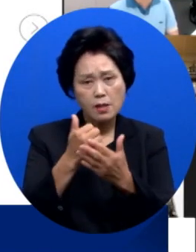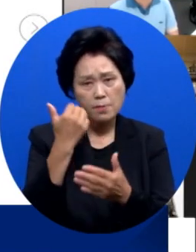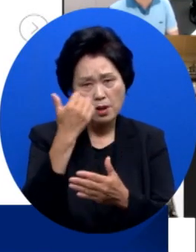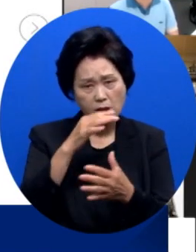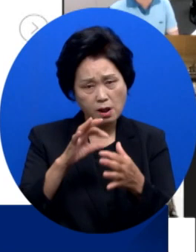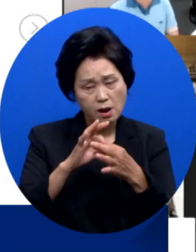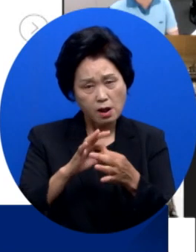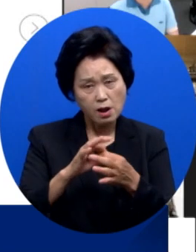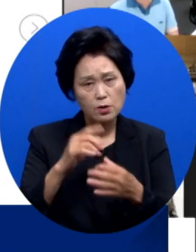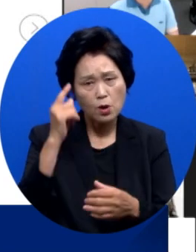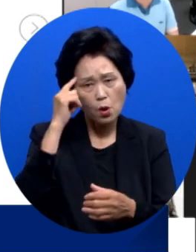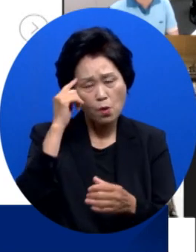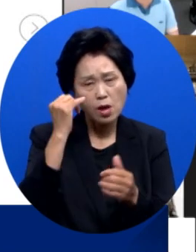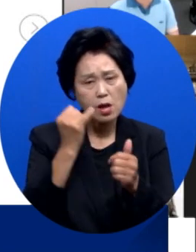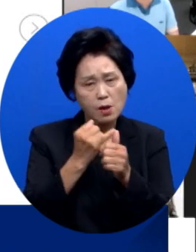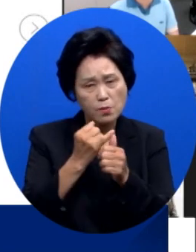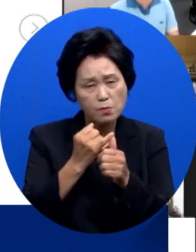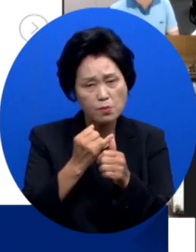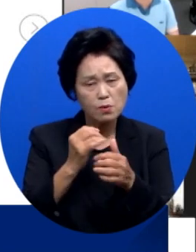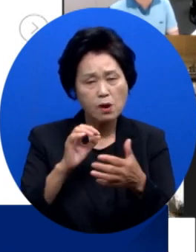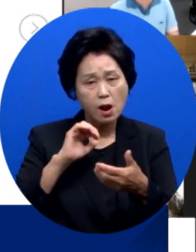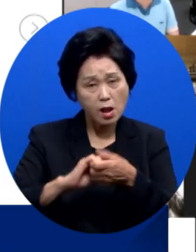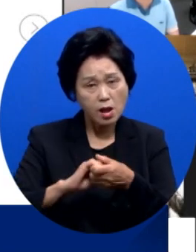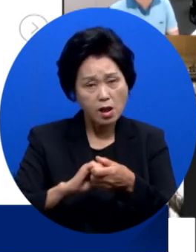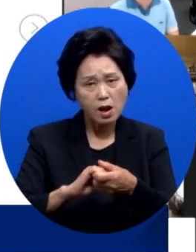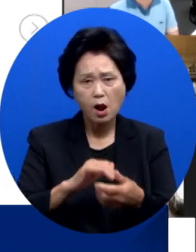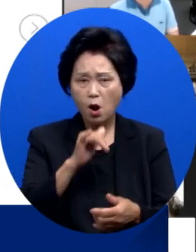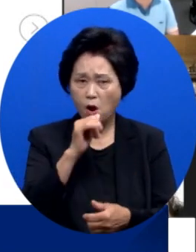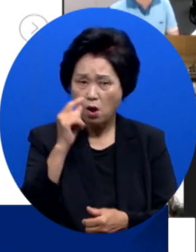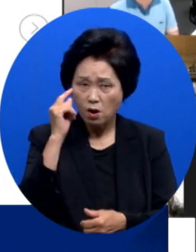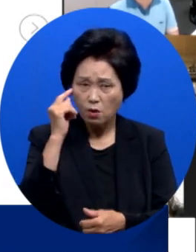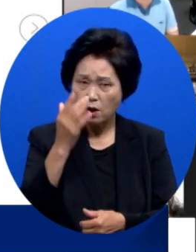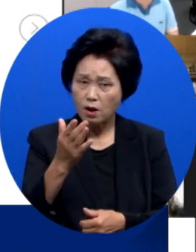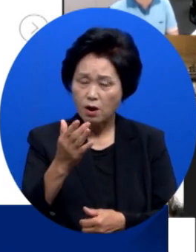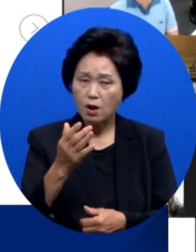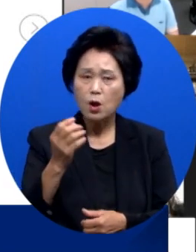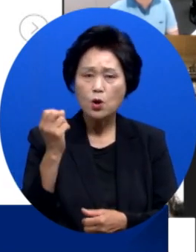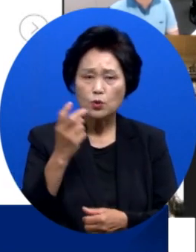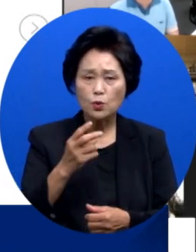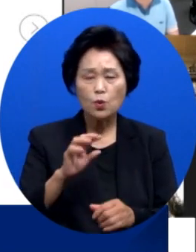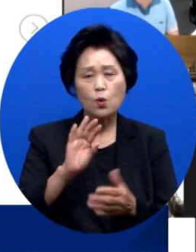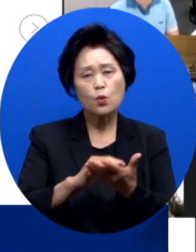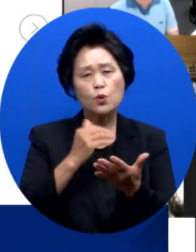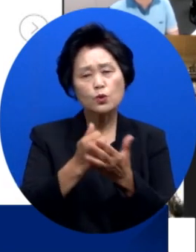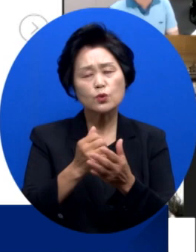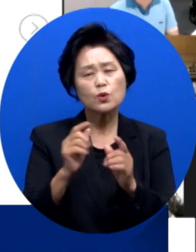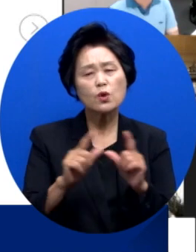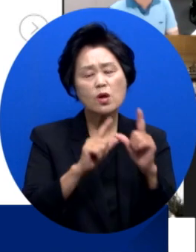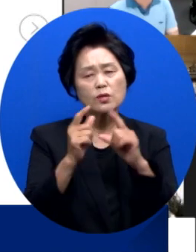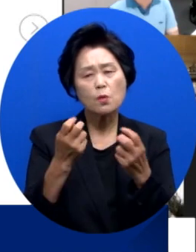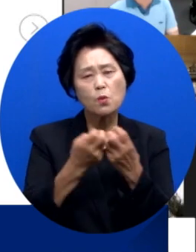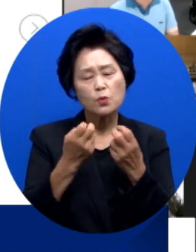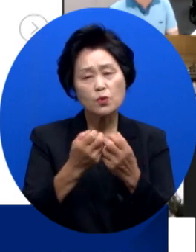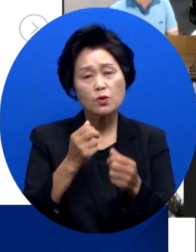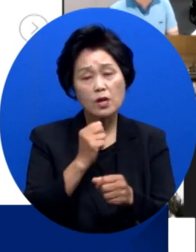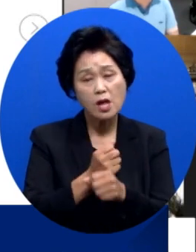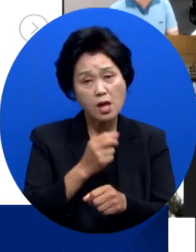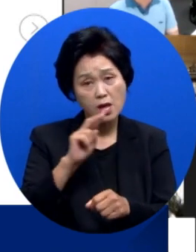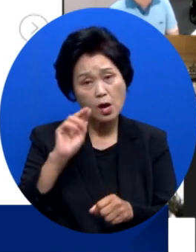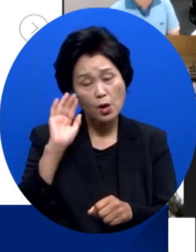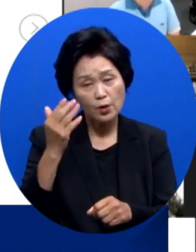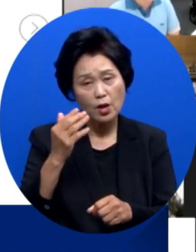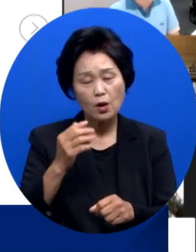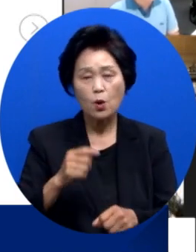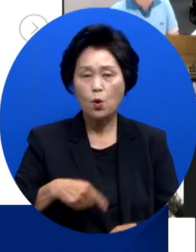있을까 그리고 실질적으로 어떻게 해야 거기에 부합되는 그리스도인의 삶을 살 수 있을까 싱글 은 어찌 의